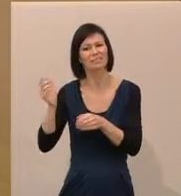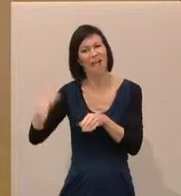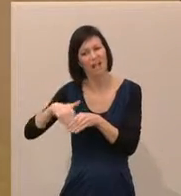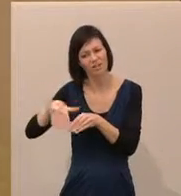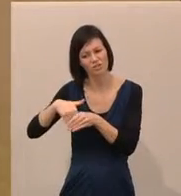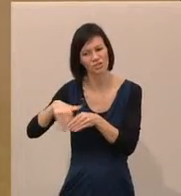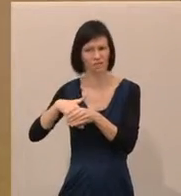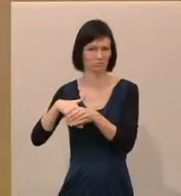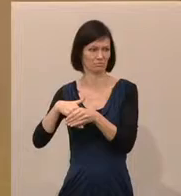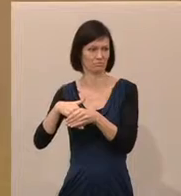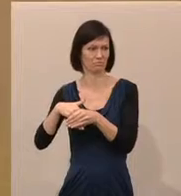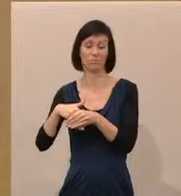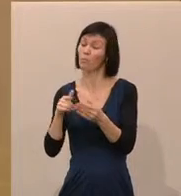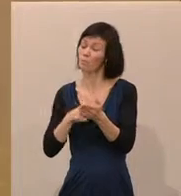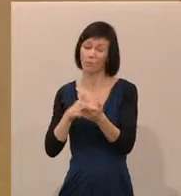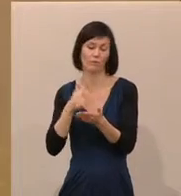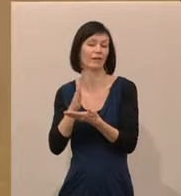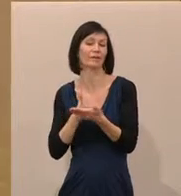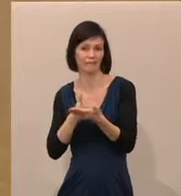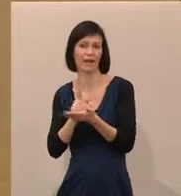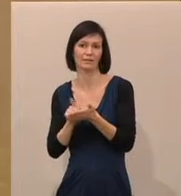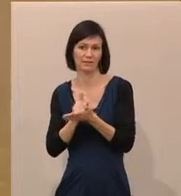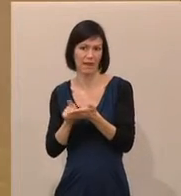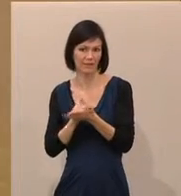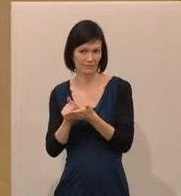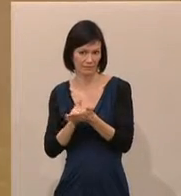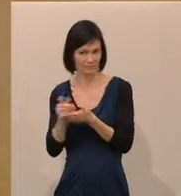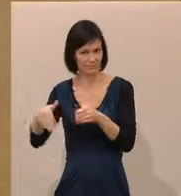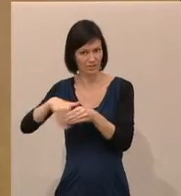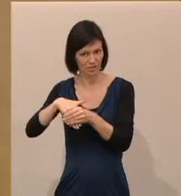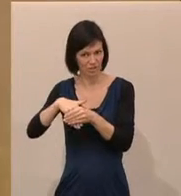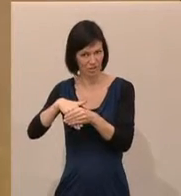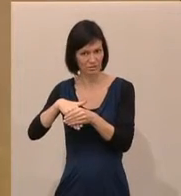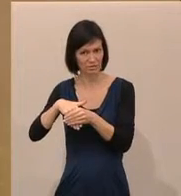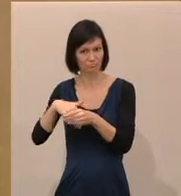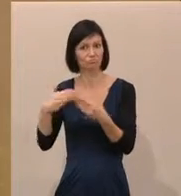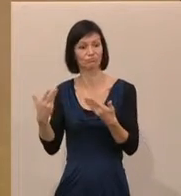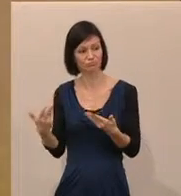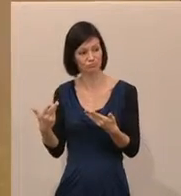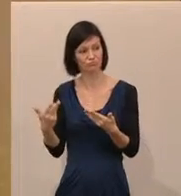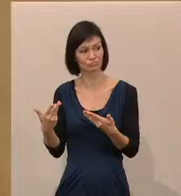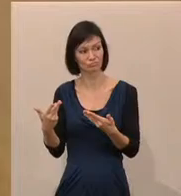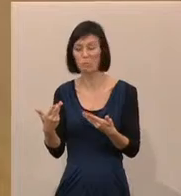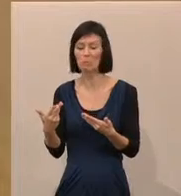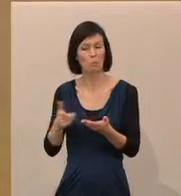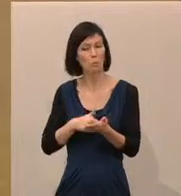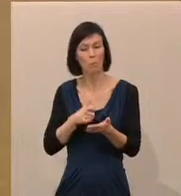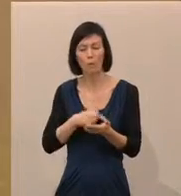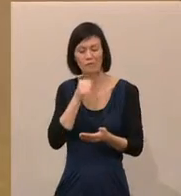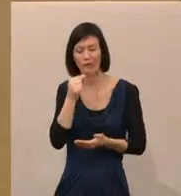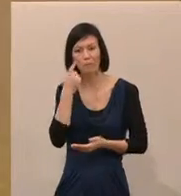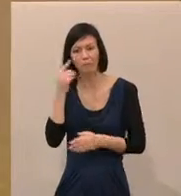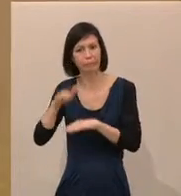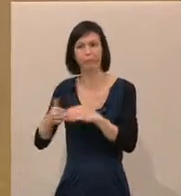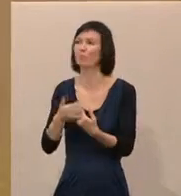auch sehr viele Frauen Teilzeit beschäftigt sind, mag für viele nicht bemerkt werden, wenn man